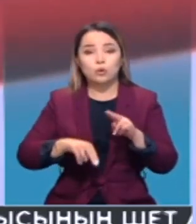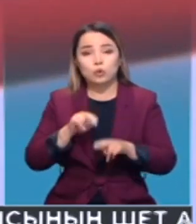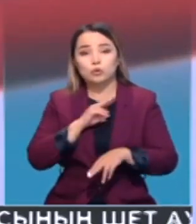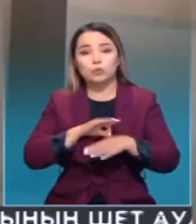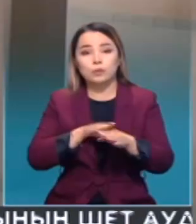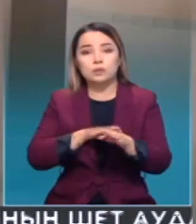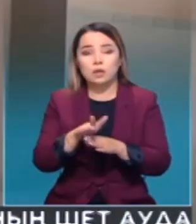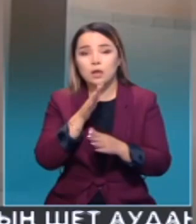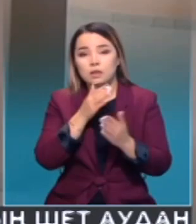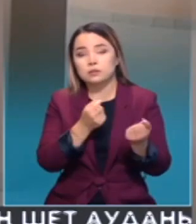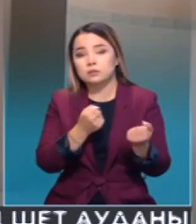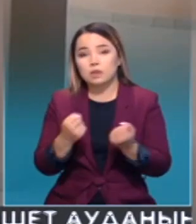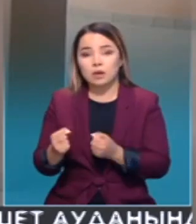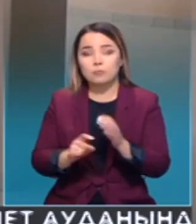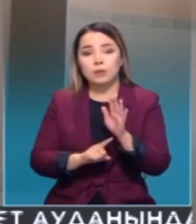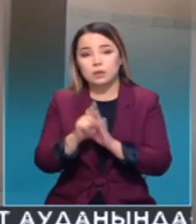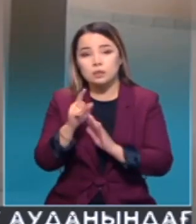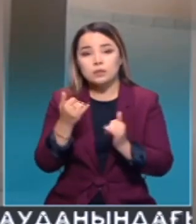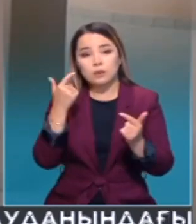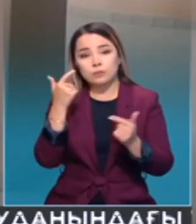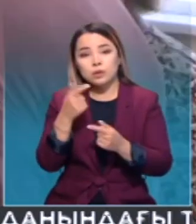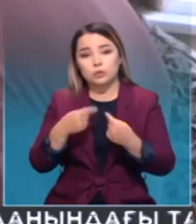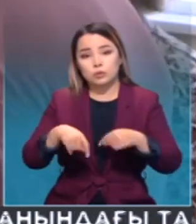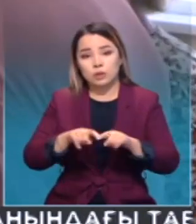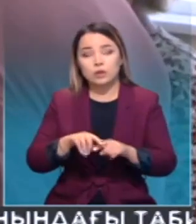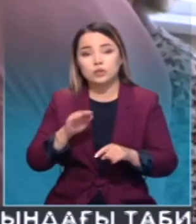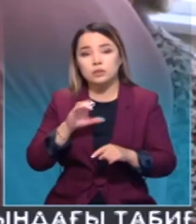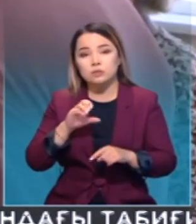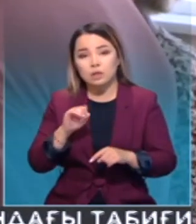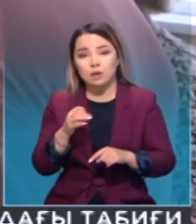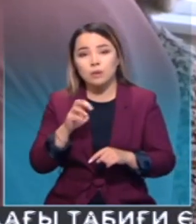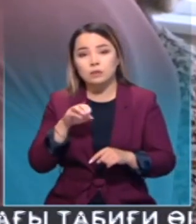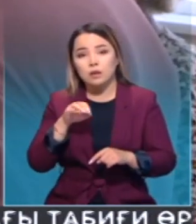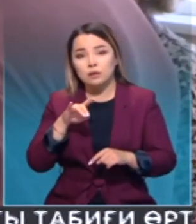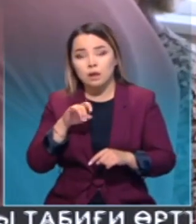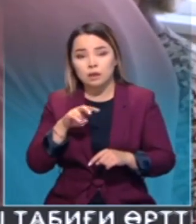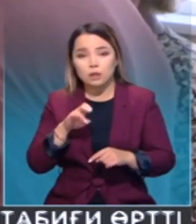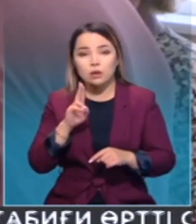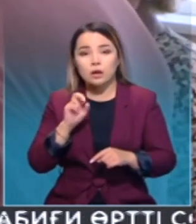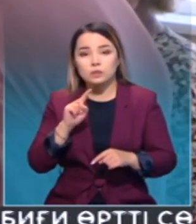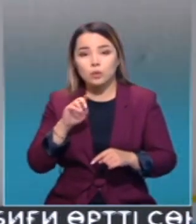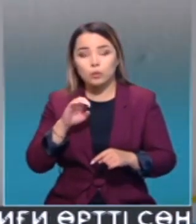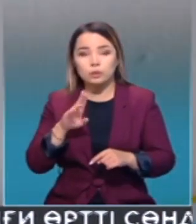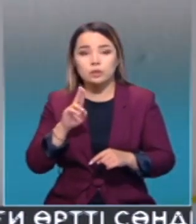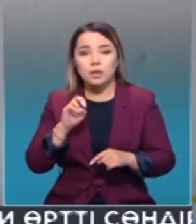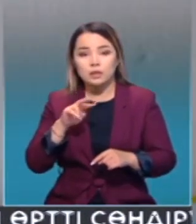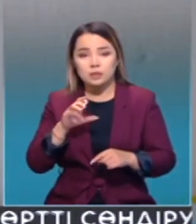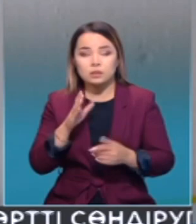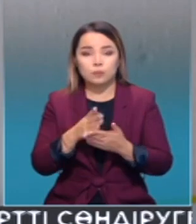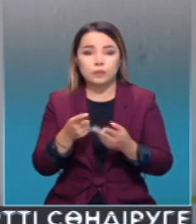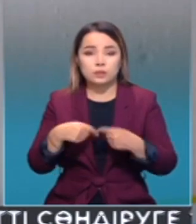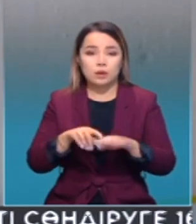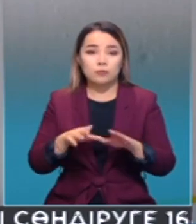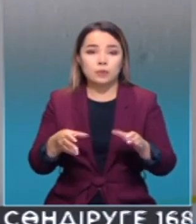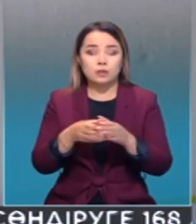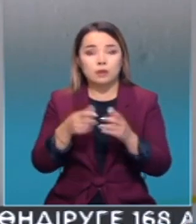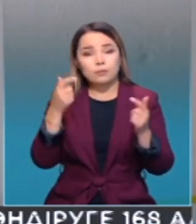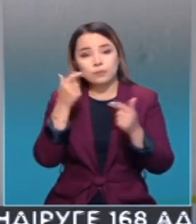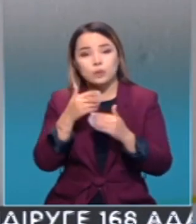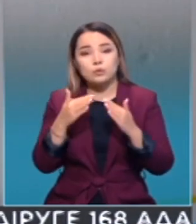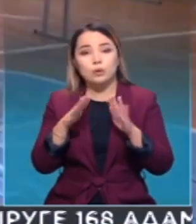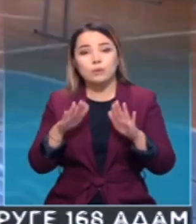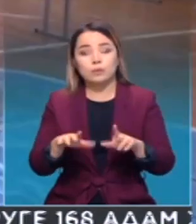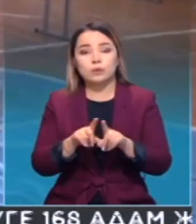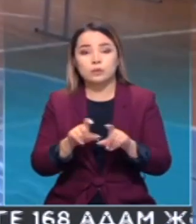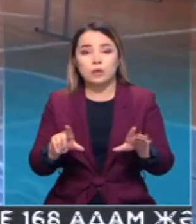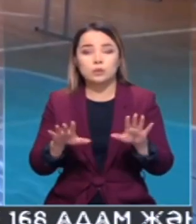жұмыстары кестеден кеш басталған. Бұл білім ошақтары Жетісай, Мақтарал, Қазығұрт, Келес, Ордабасы аудандарында. Сондай-ақ білім ұяларының жаңа